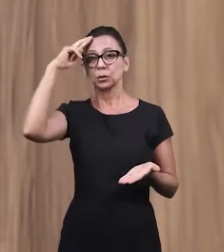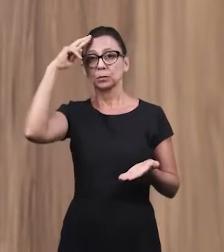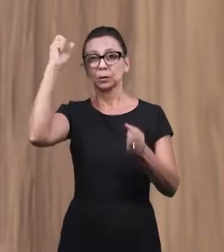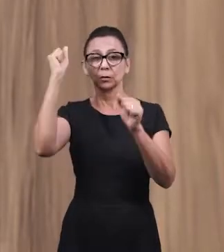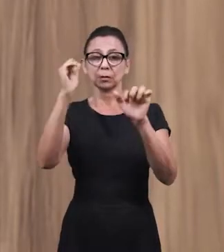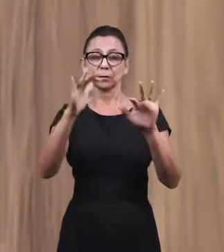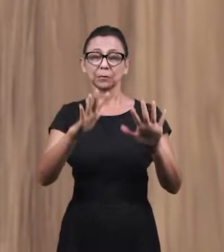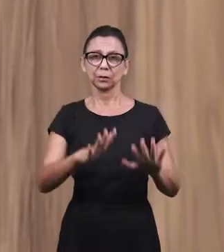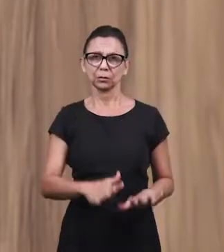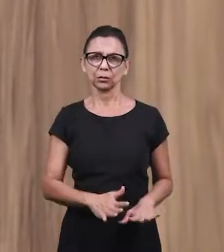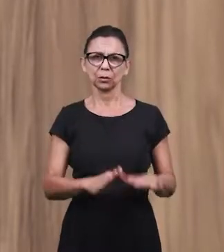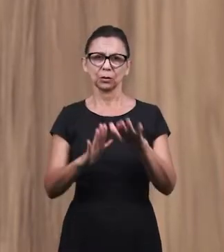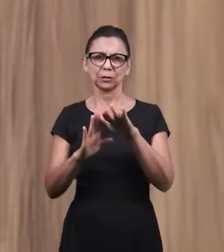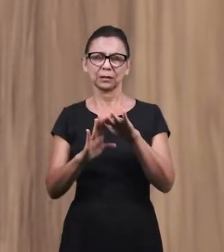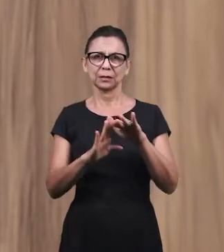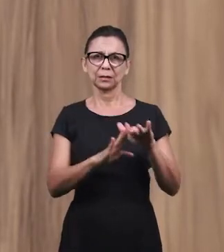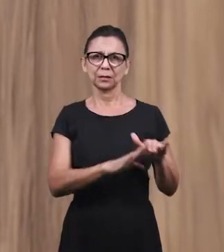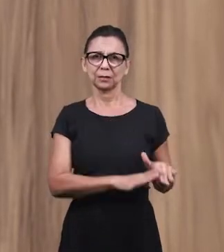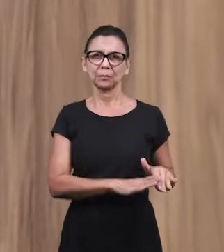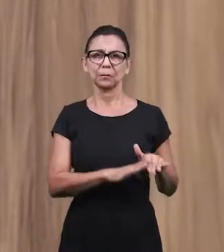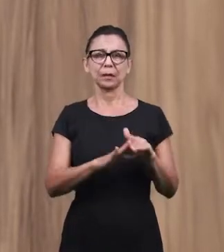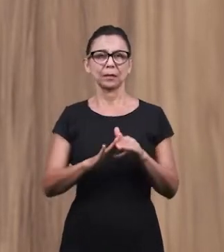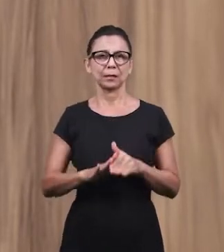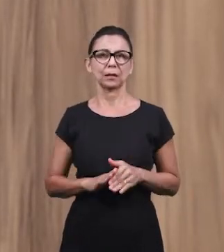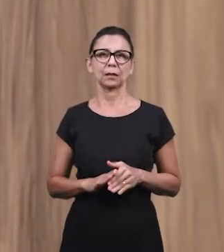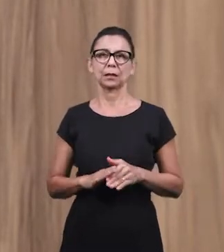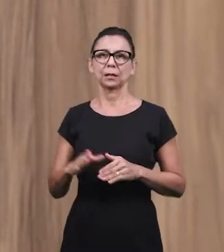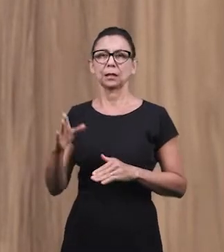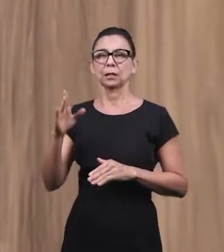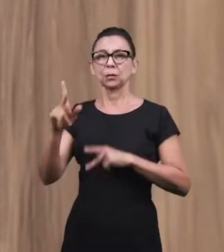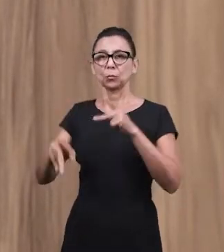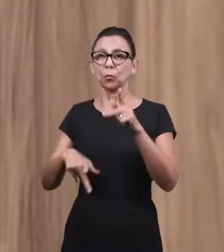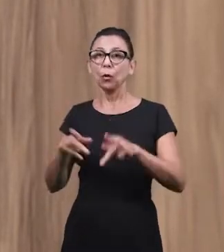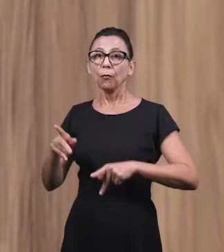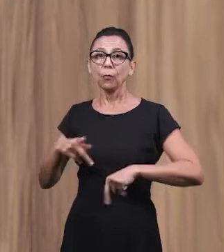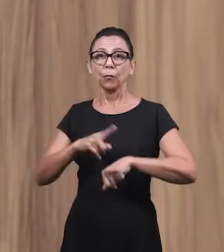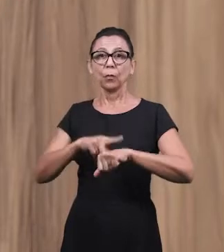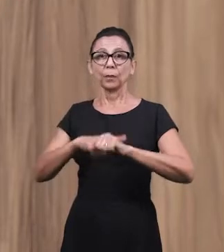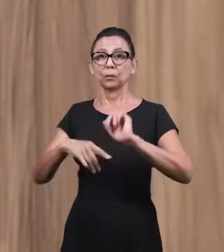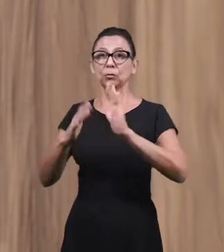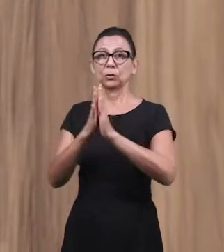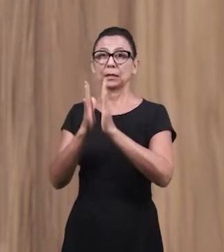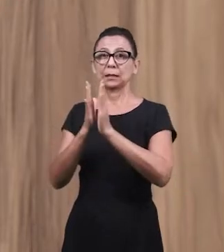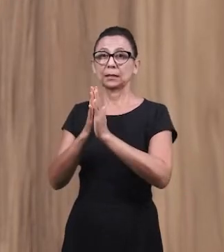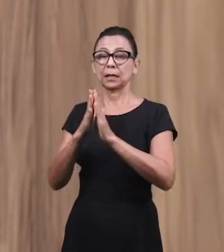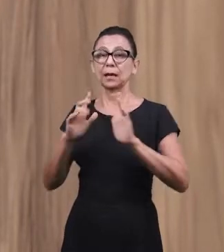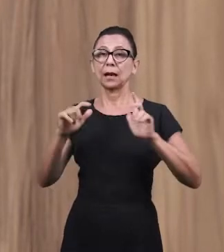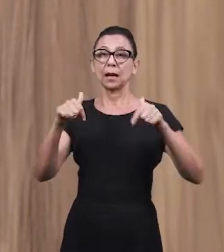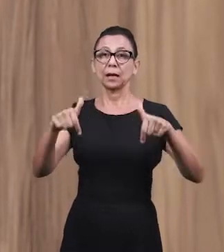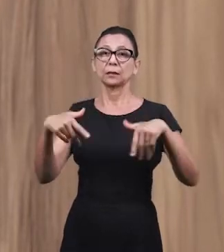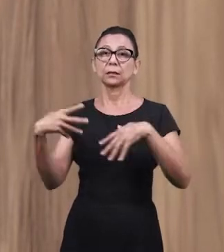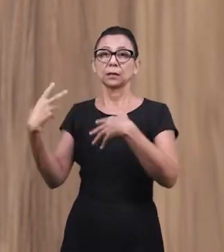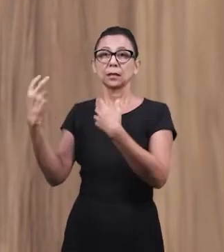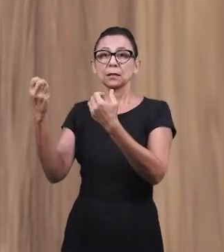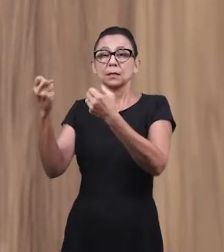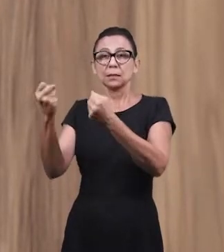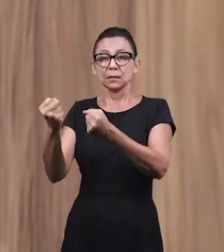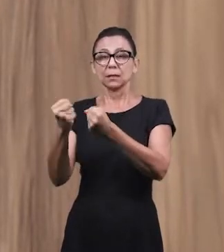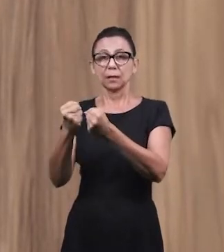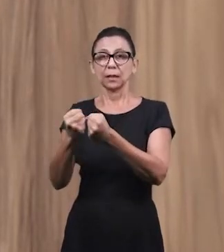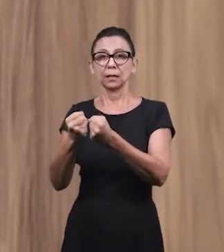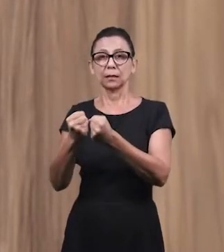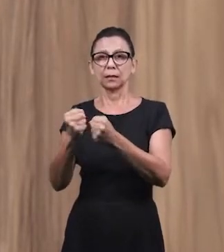demandant que tu puisses étendre tes mains sur les personnes qui sont dans les hôpitaux, que tu puisses